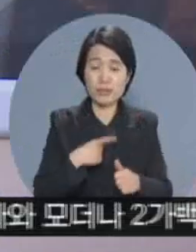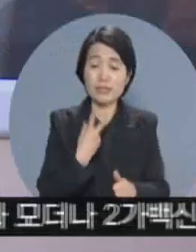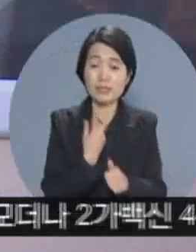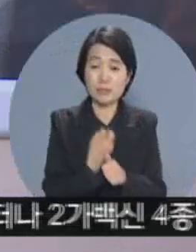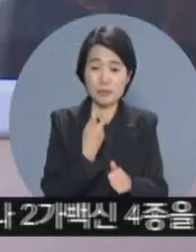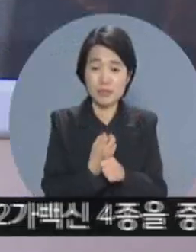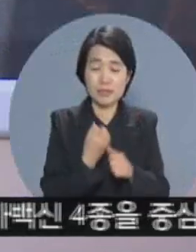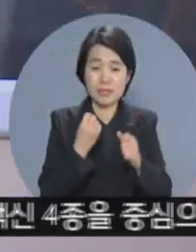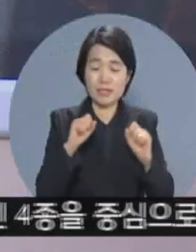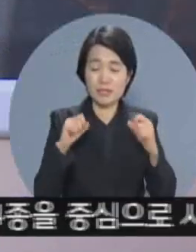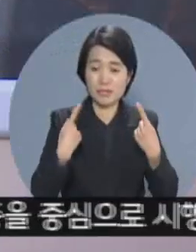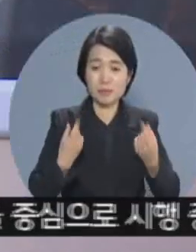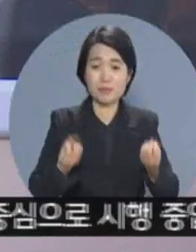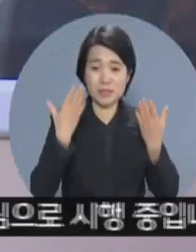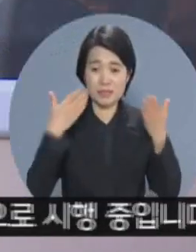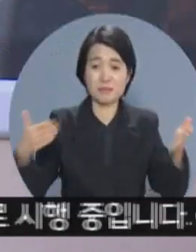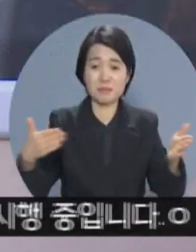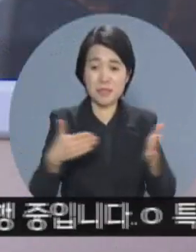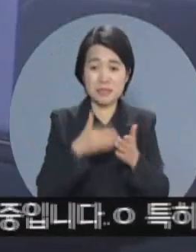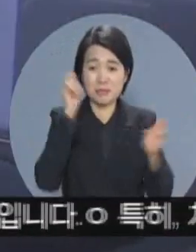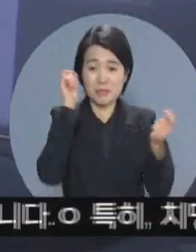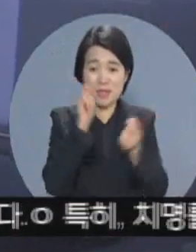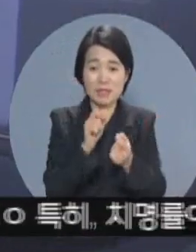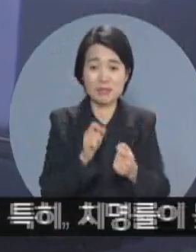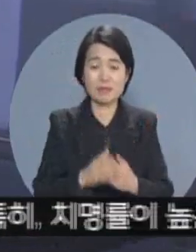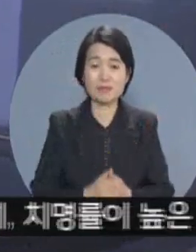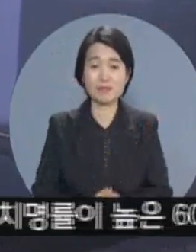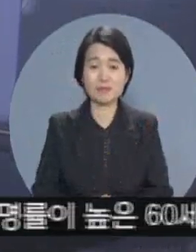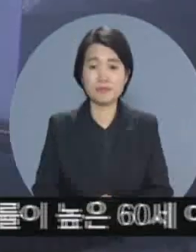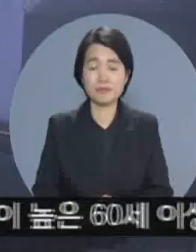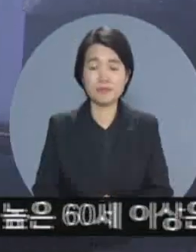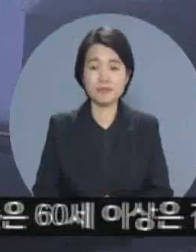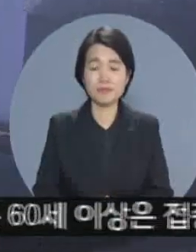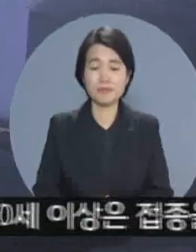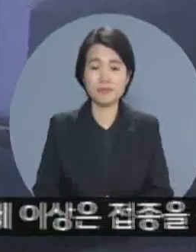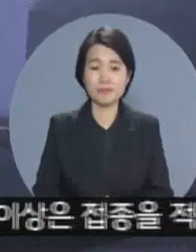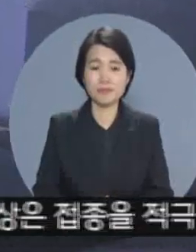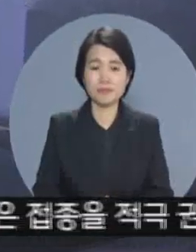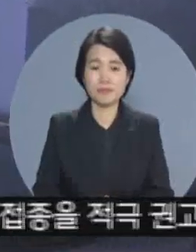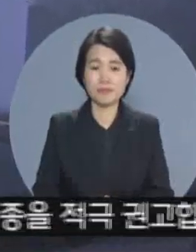개묘년 첫 명절이 끝나갔습니다. MBC 뉴스 유민호입니다.